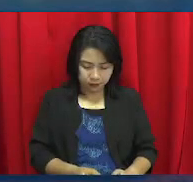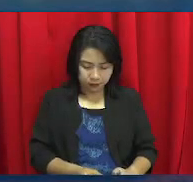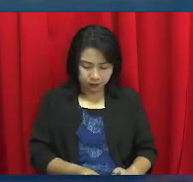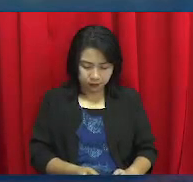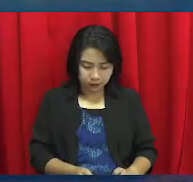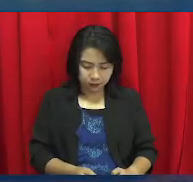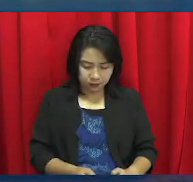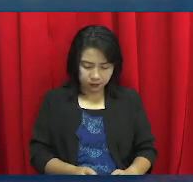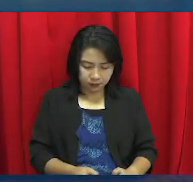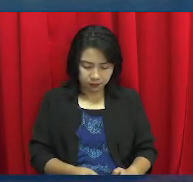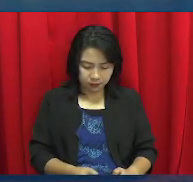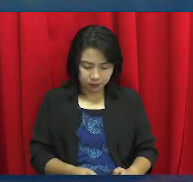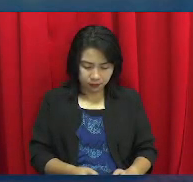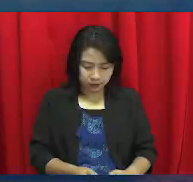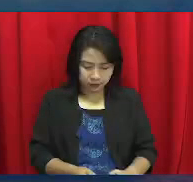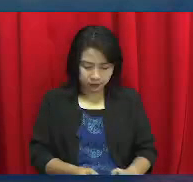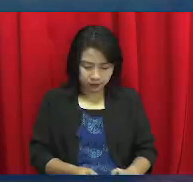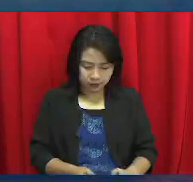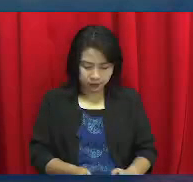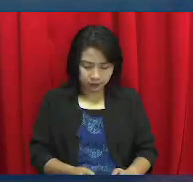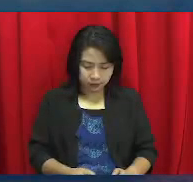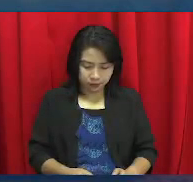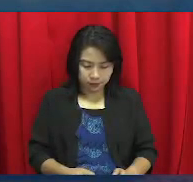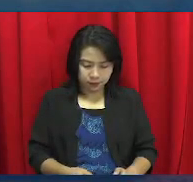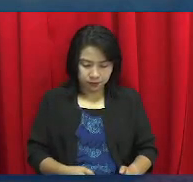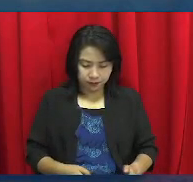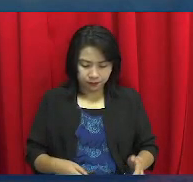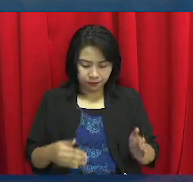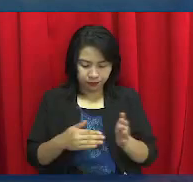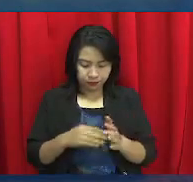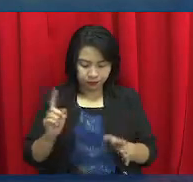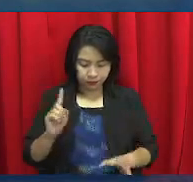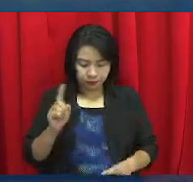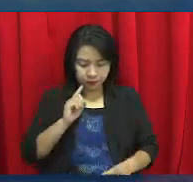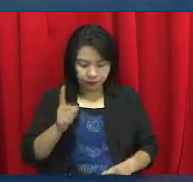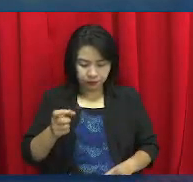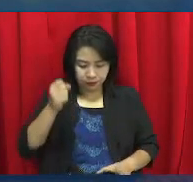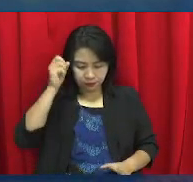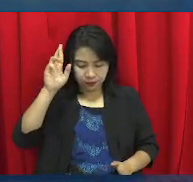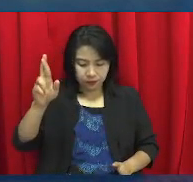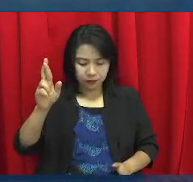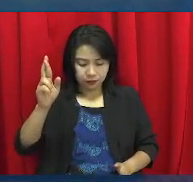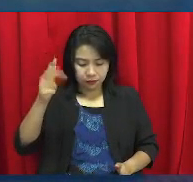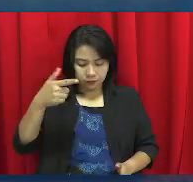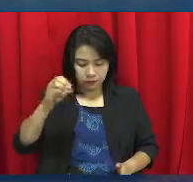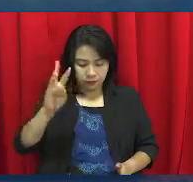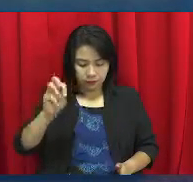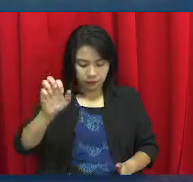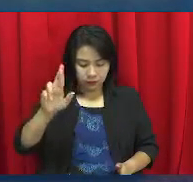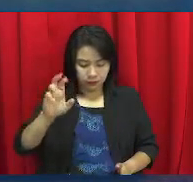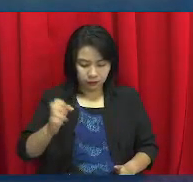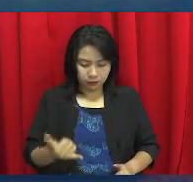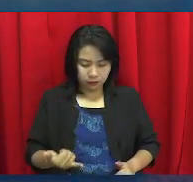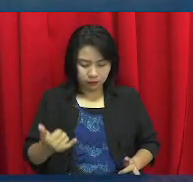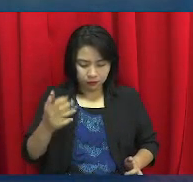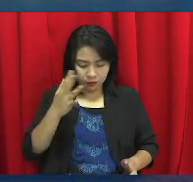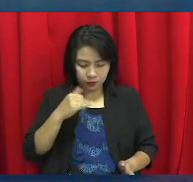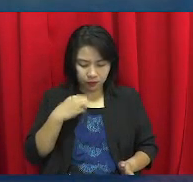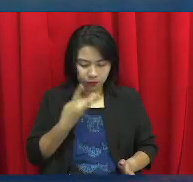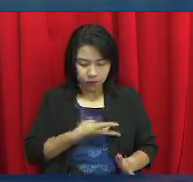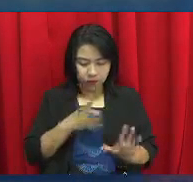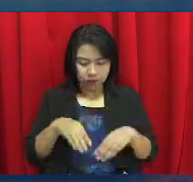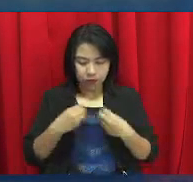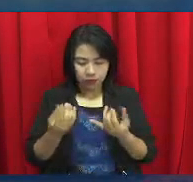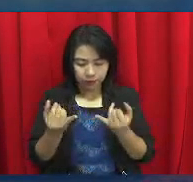And mga kapatid, tandaan niyo po yun, yung huling binasa ni Sir Gomer in the Book of Ephesians. So, yan isa sa mga kung bakit natin